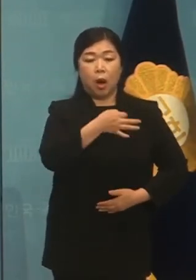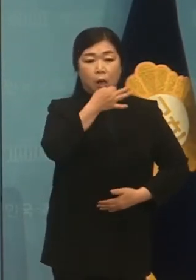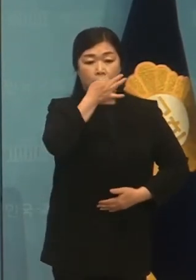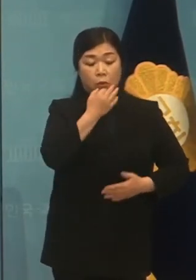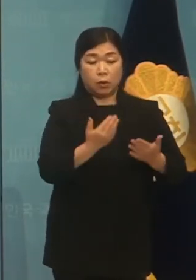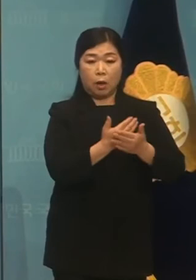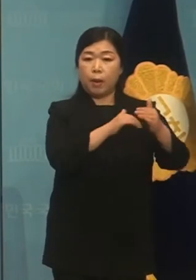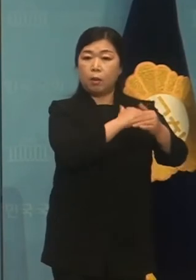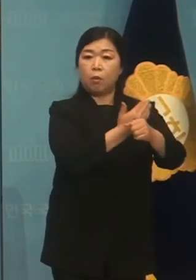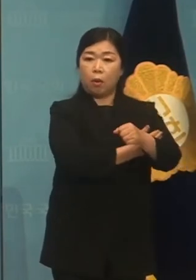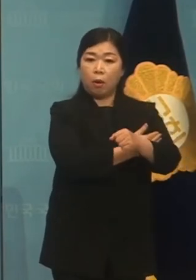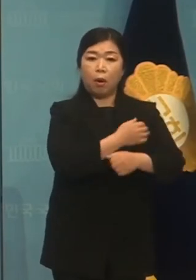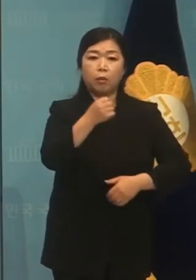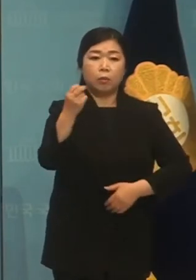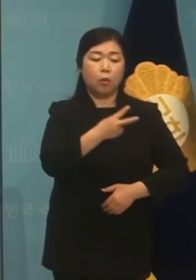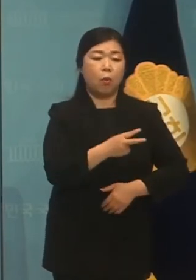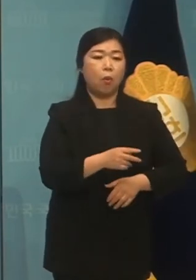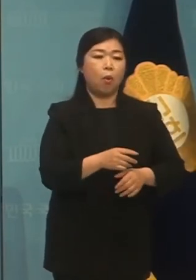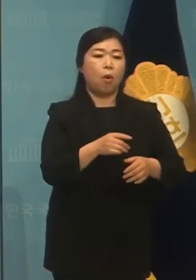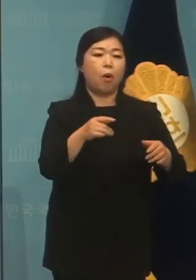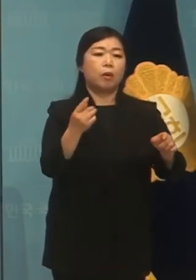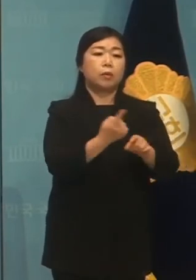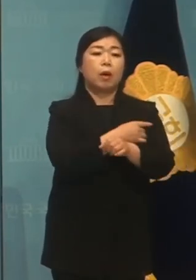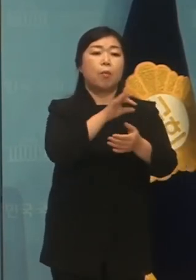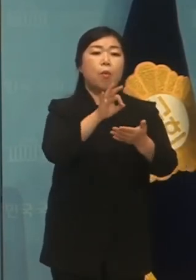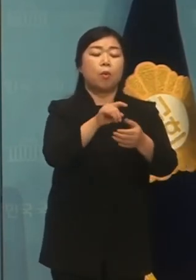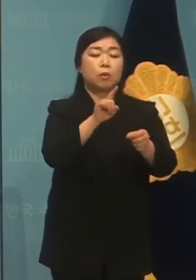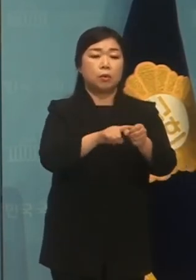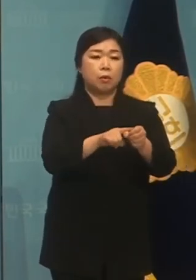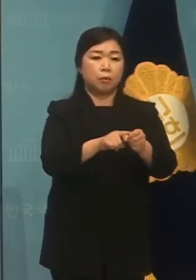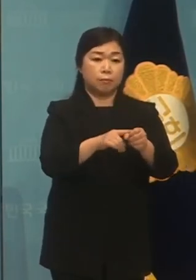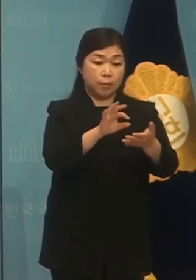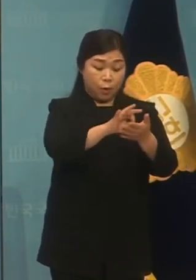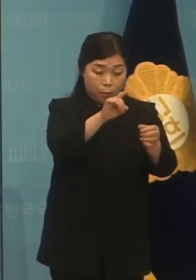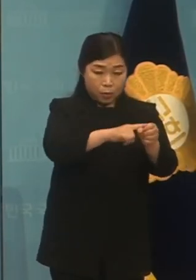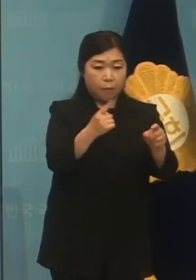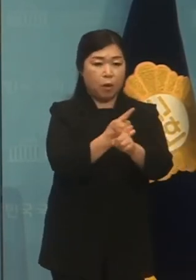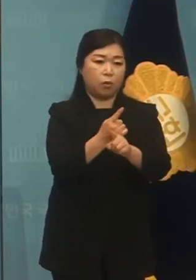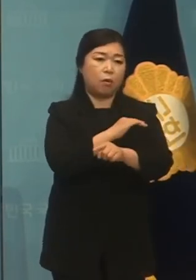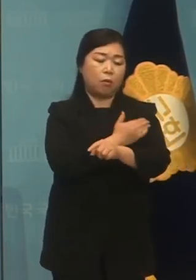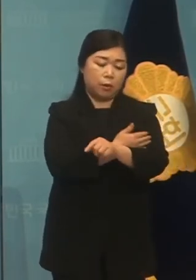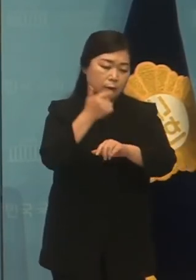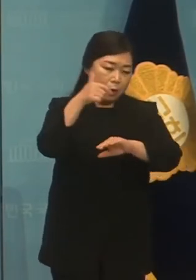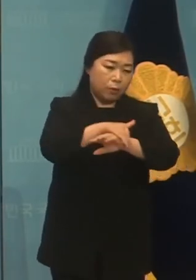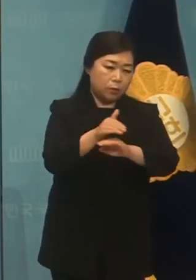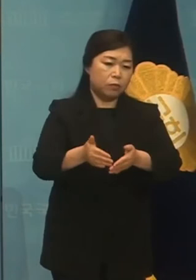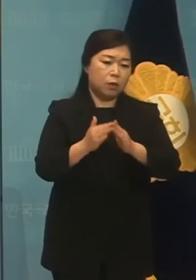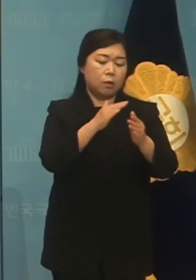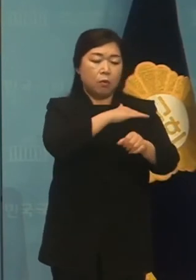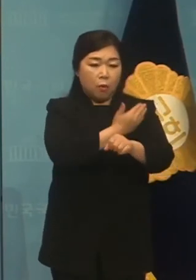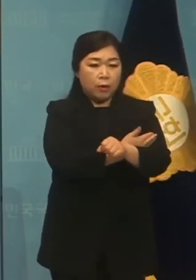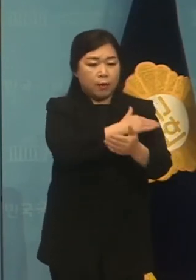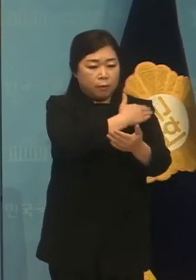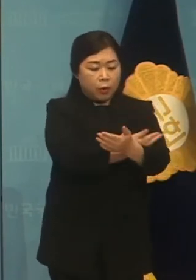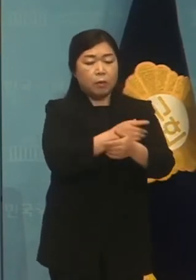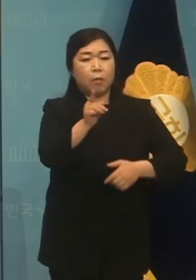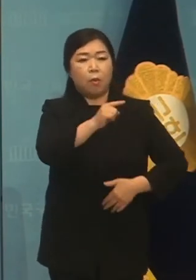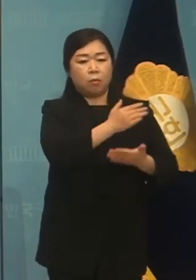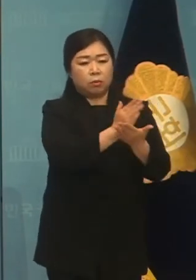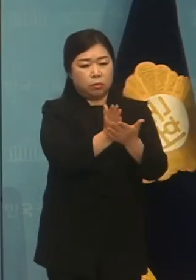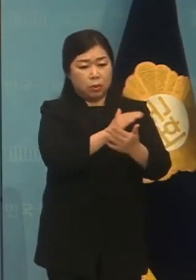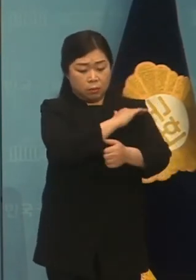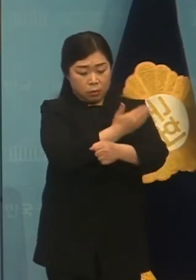독점 개발권, 그리고 용도 변경권, 여기에 대한 계획 수립권, 각종을 갖고 있기